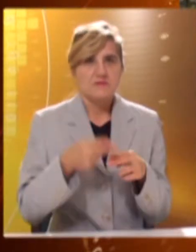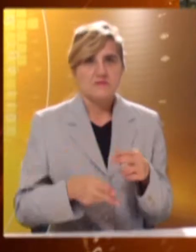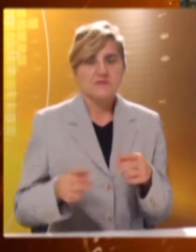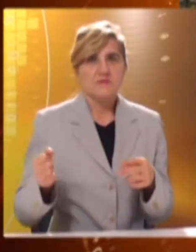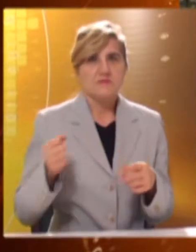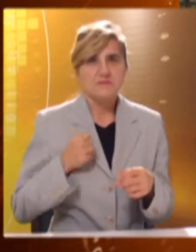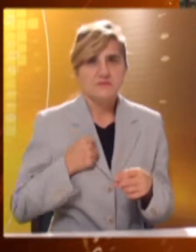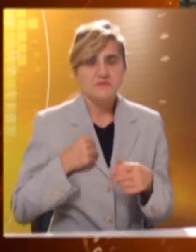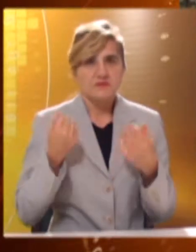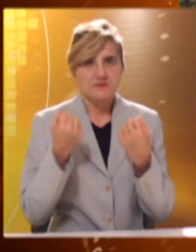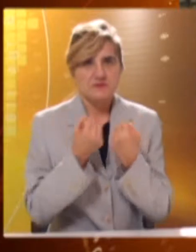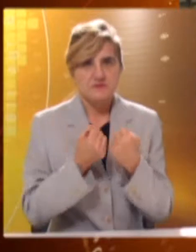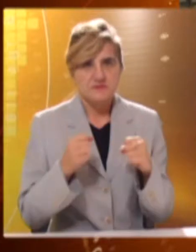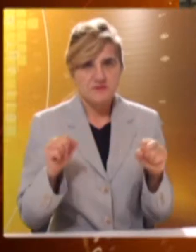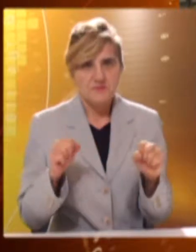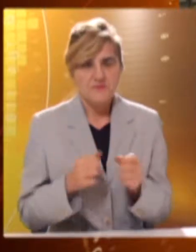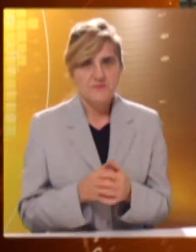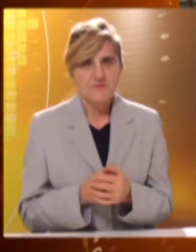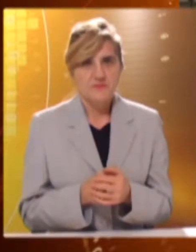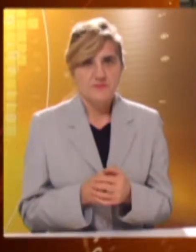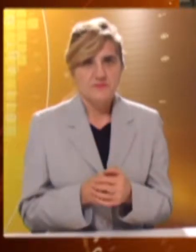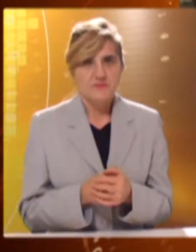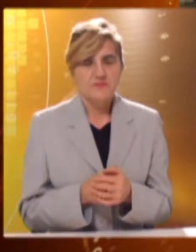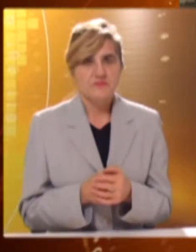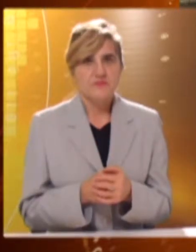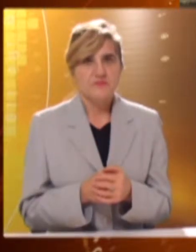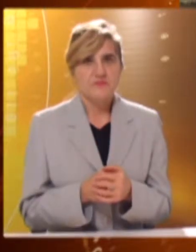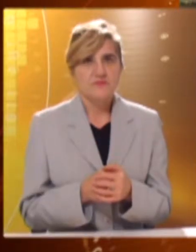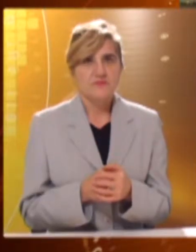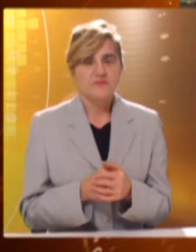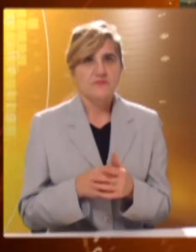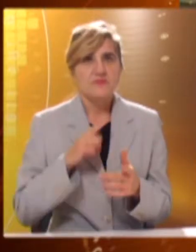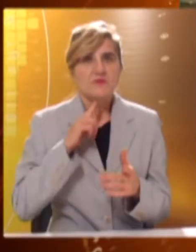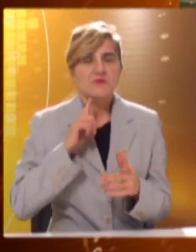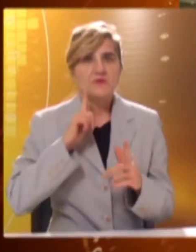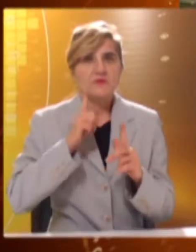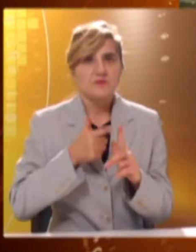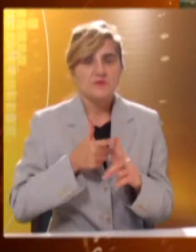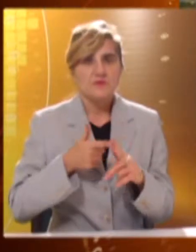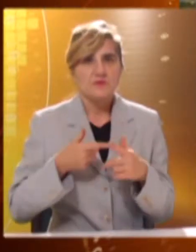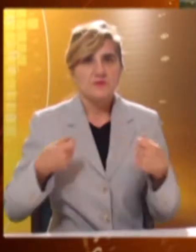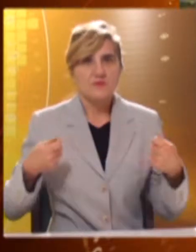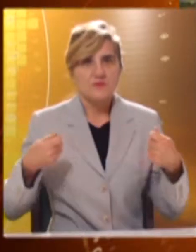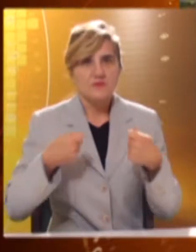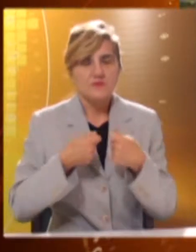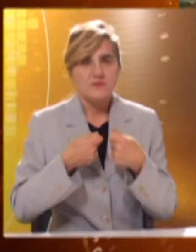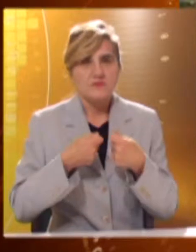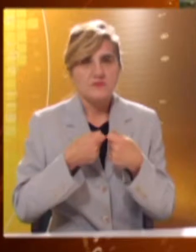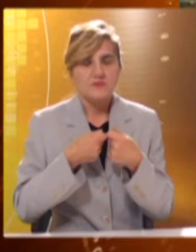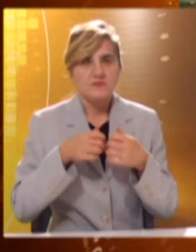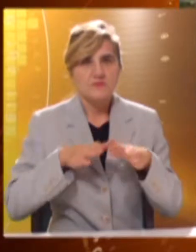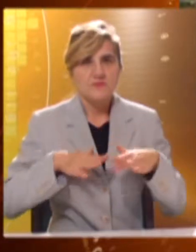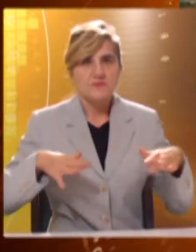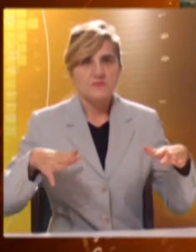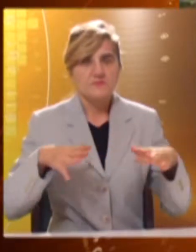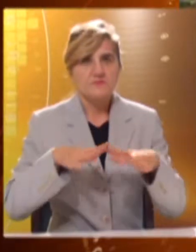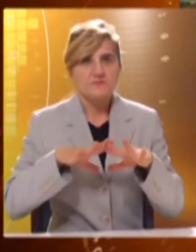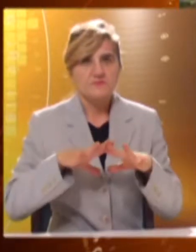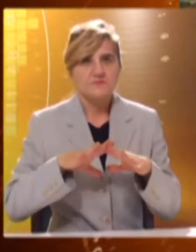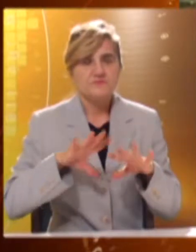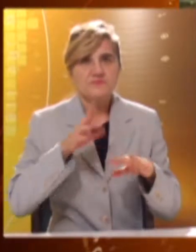sloboda. Druga velika stvar je ujedinjenje slovenskih naroda, težnja,